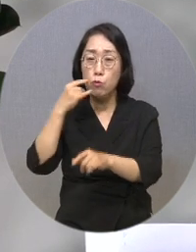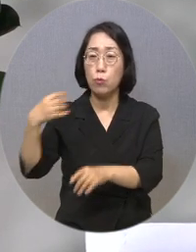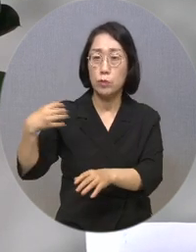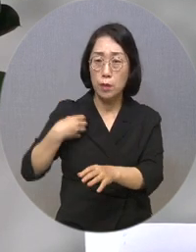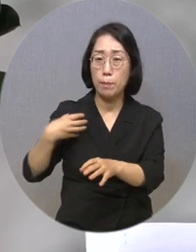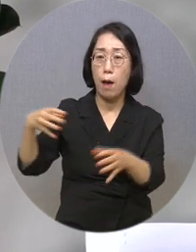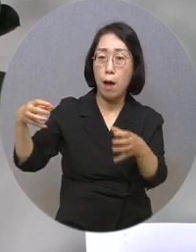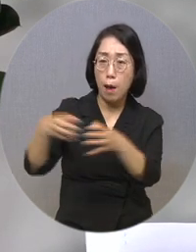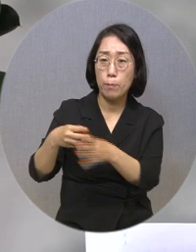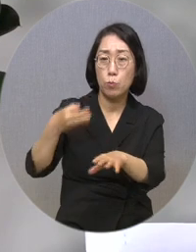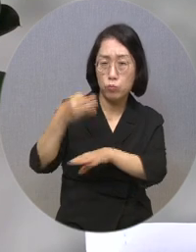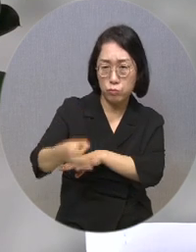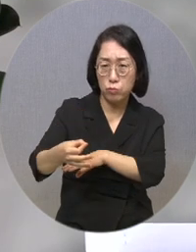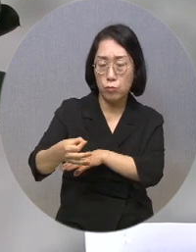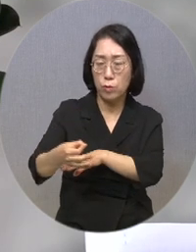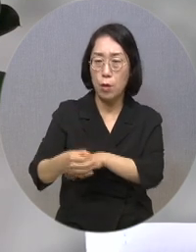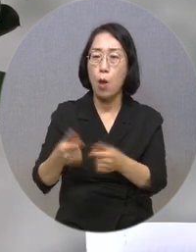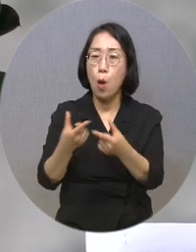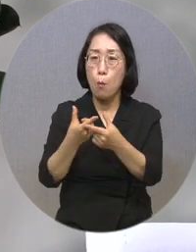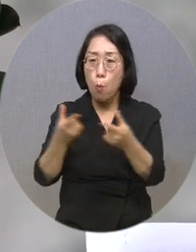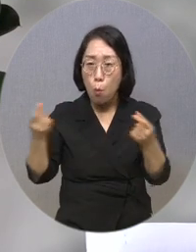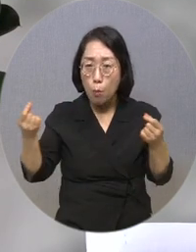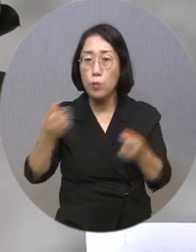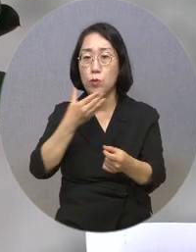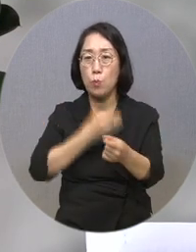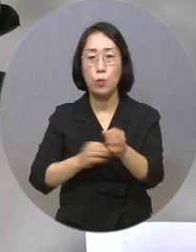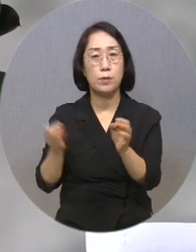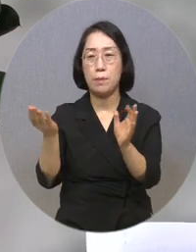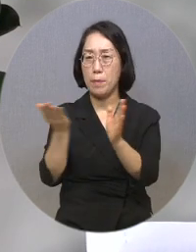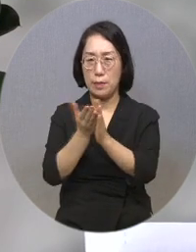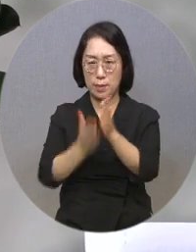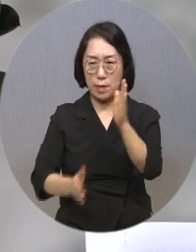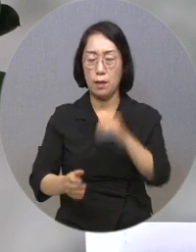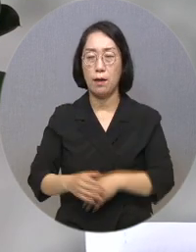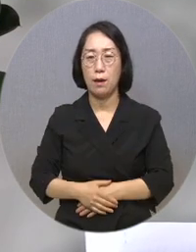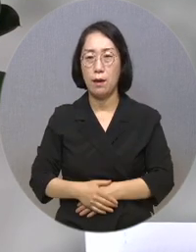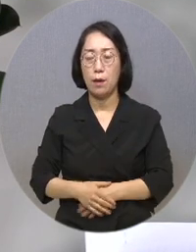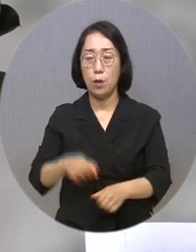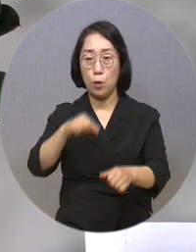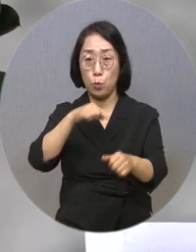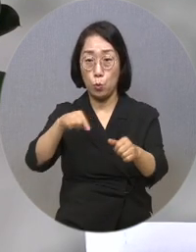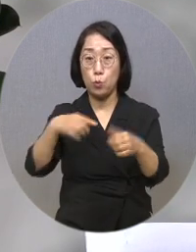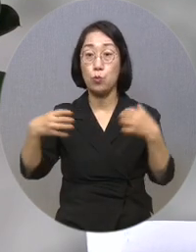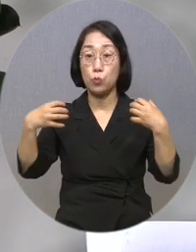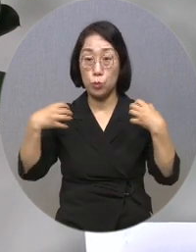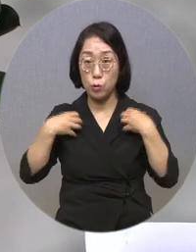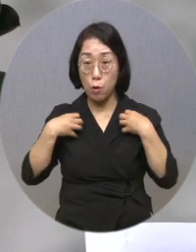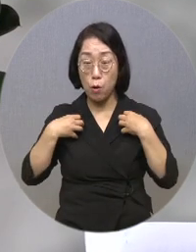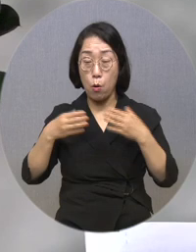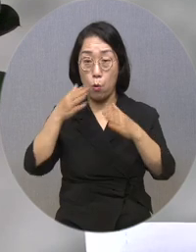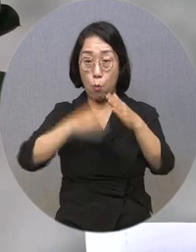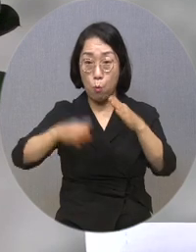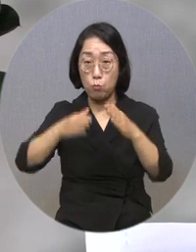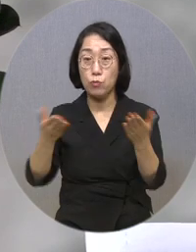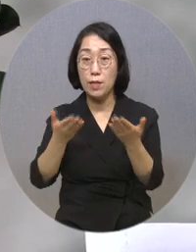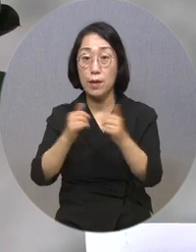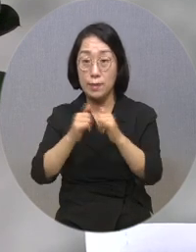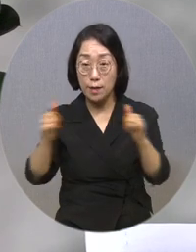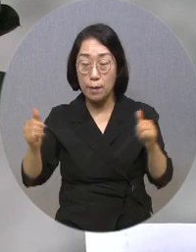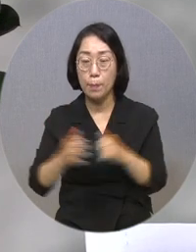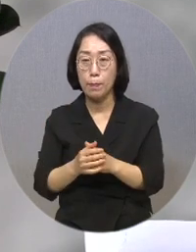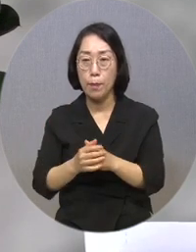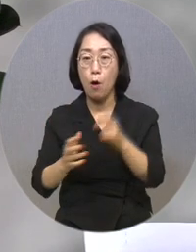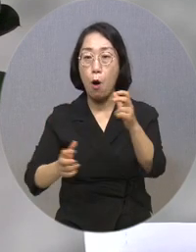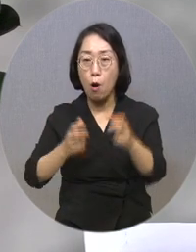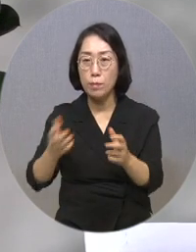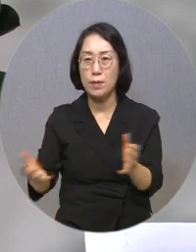맞지 않다라고 제가 강하게 이야기하면서 실제 교육청 공무원들이나 실제 교복업체와 여러 가지 협상을